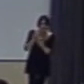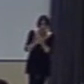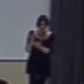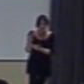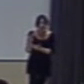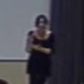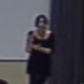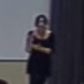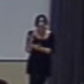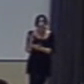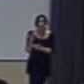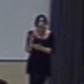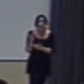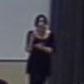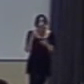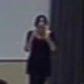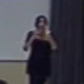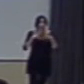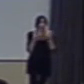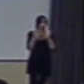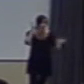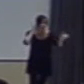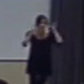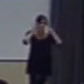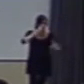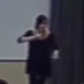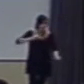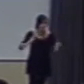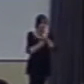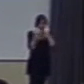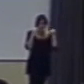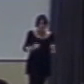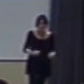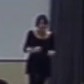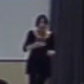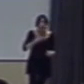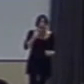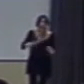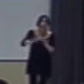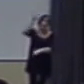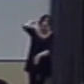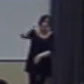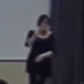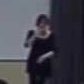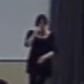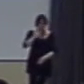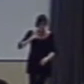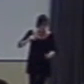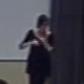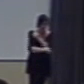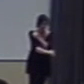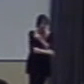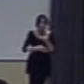el món audiovisual ha canviat radicalment. O sigui, no té res a veure l'escenari que tenim avui amb el que teníem fa 19 anys. Això suposa un repte